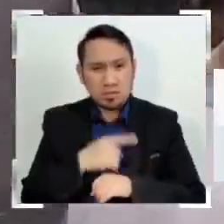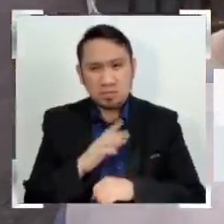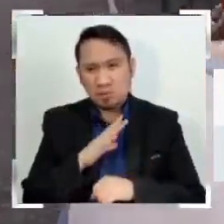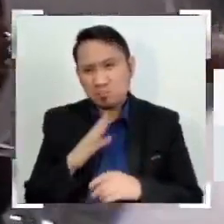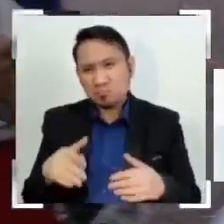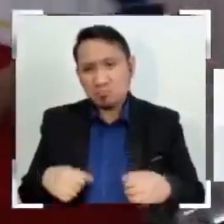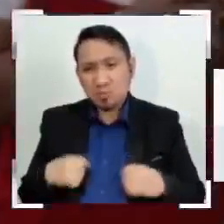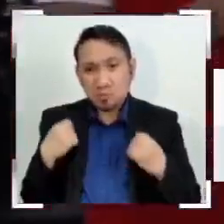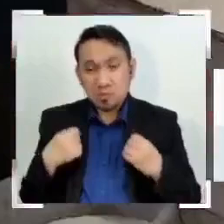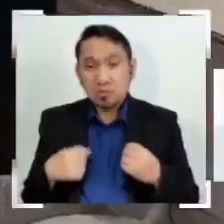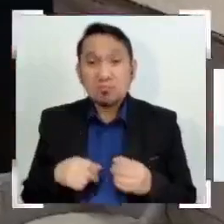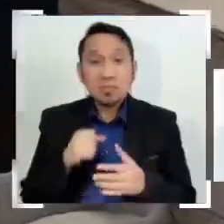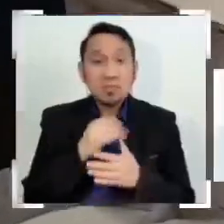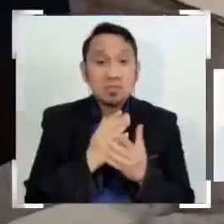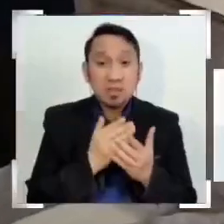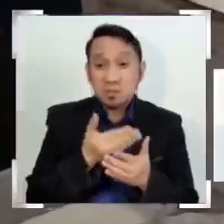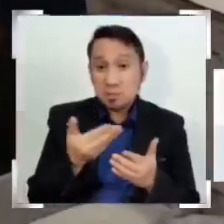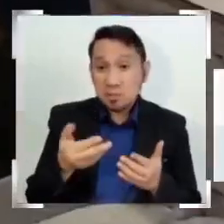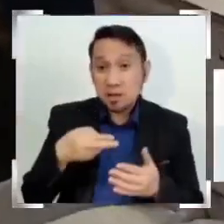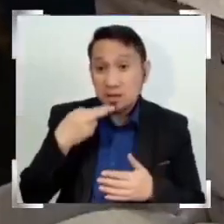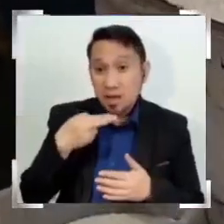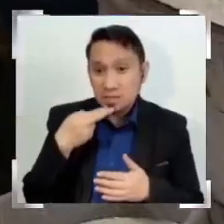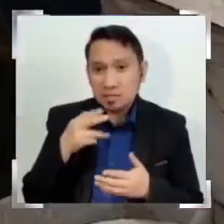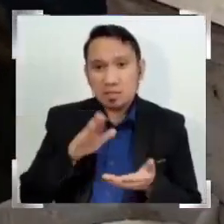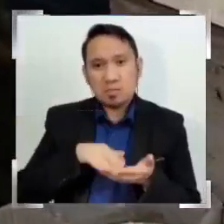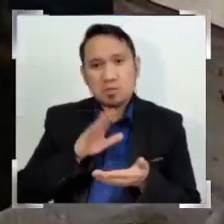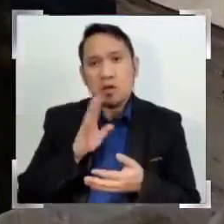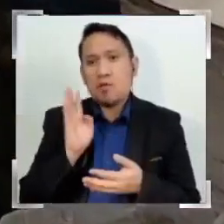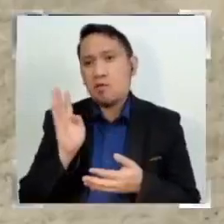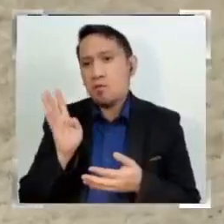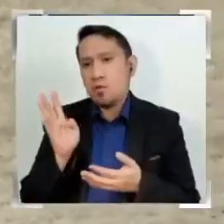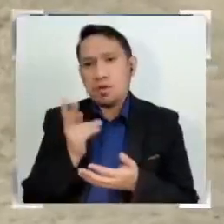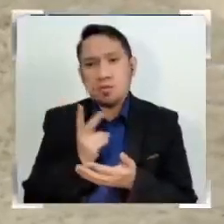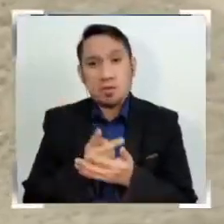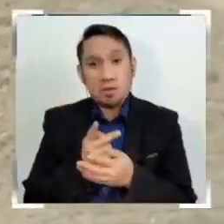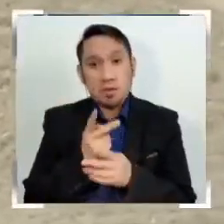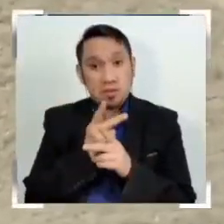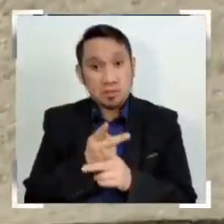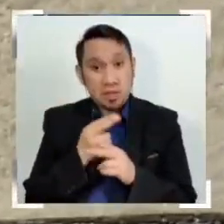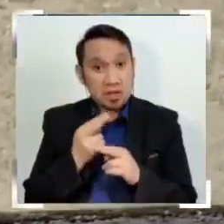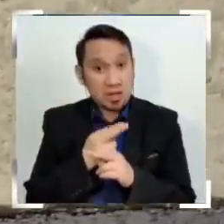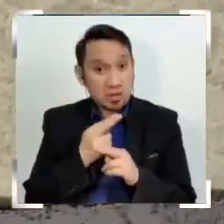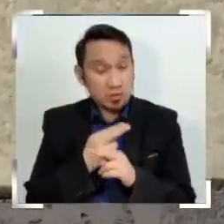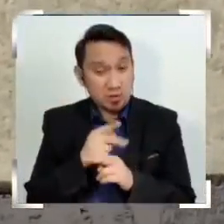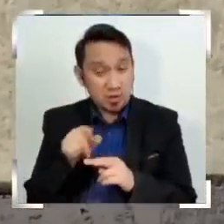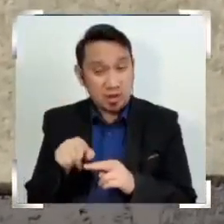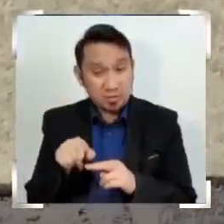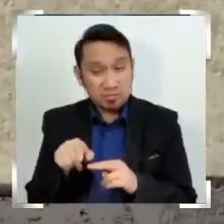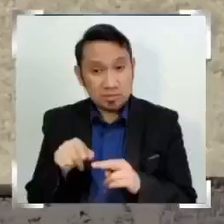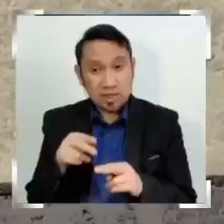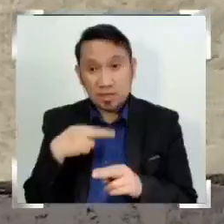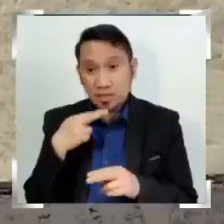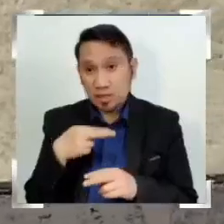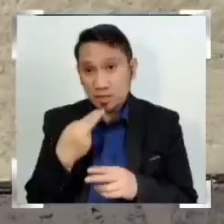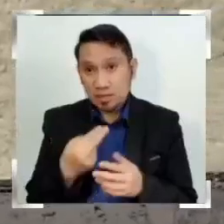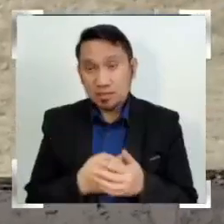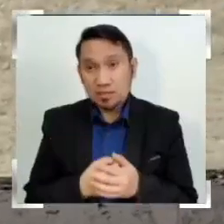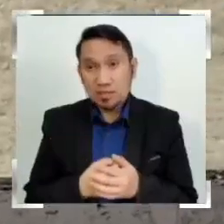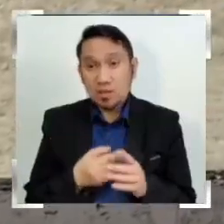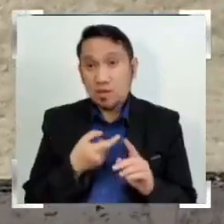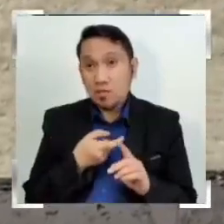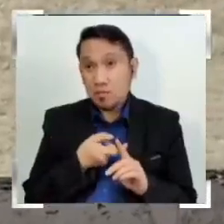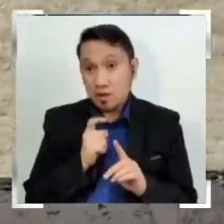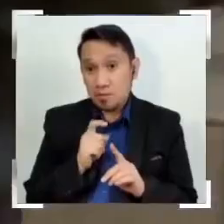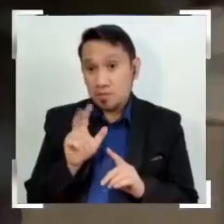ngang bilihin gaya ng bigas, nagmahal. 40 pesos na ang kada kilo ng regular milled rice sa Litex Market, Quezon City, mula sa 38 pesos